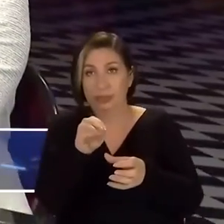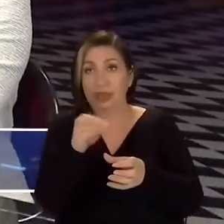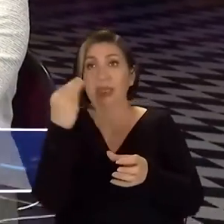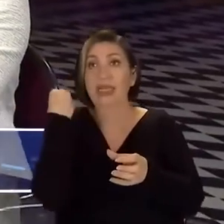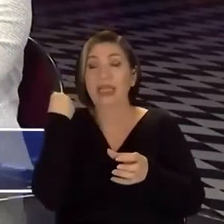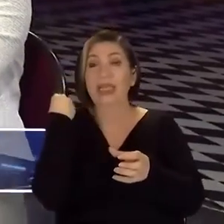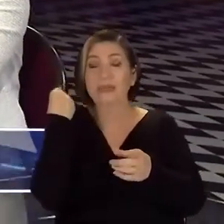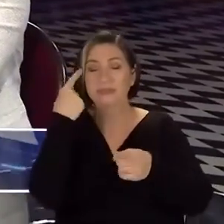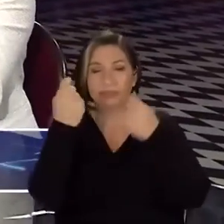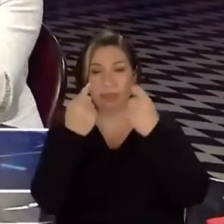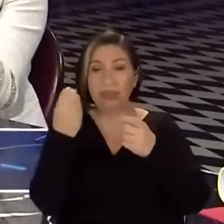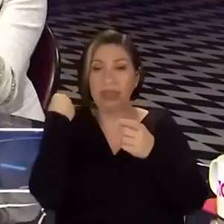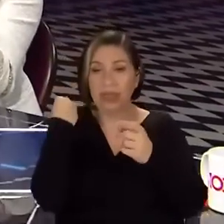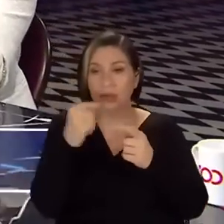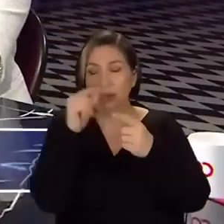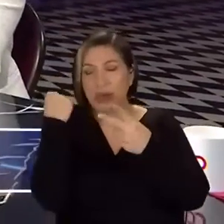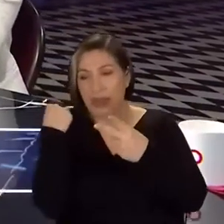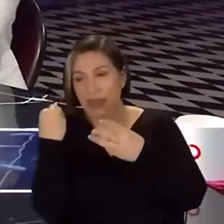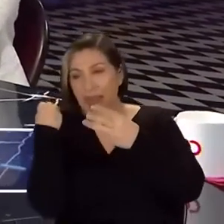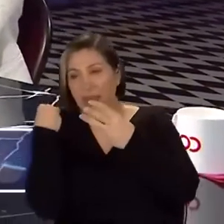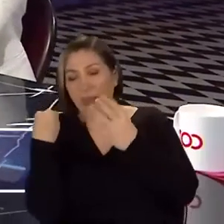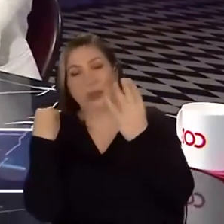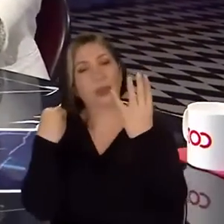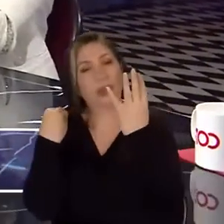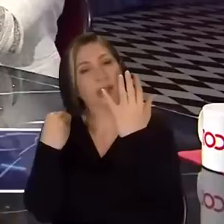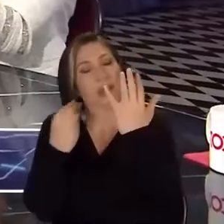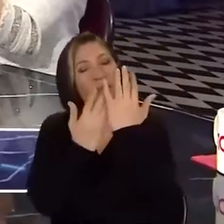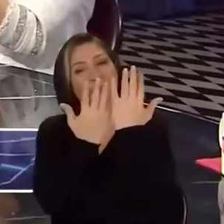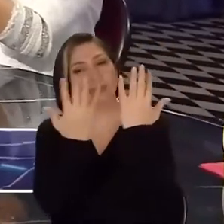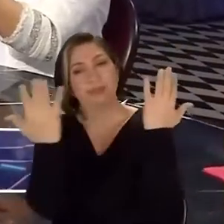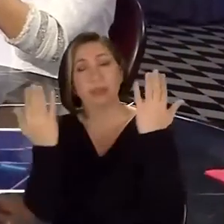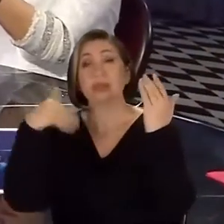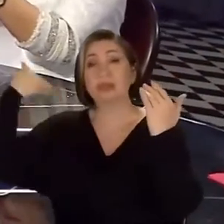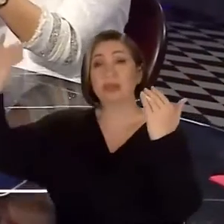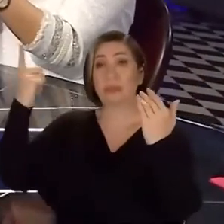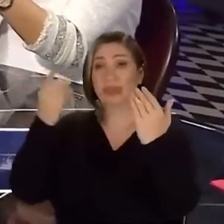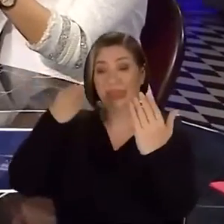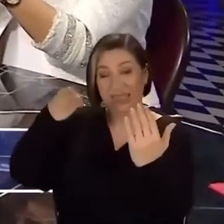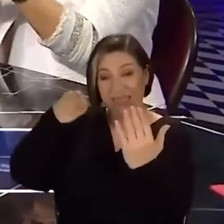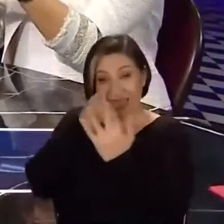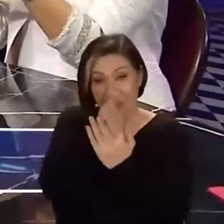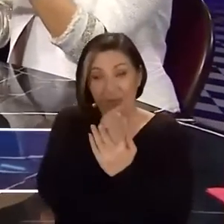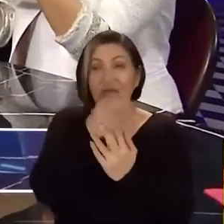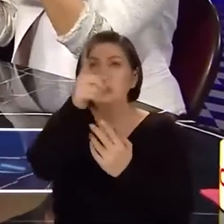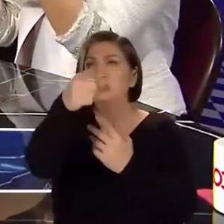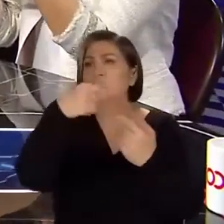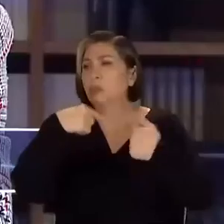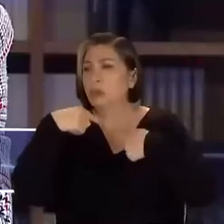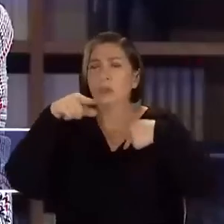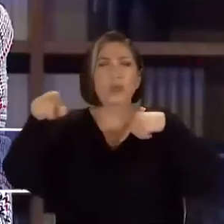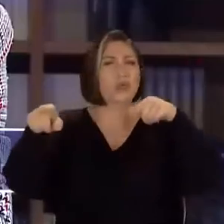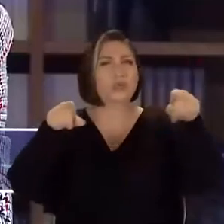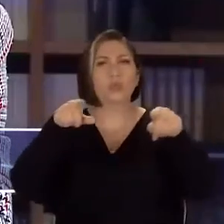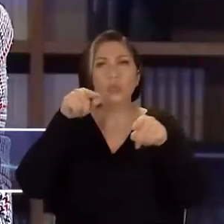Yeni işlemler kilitleniyor yeni. Yani ne oluyor? Birisi, dışarıdan birisi gelip sizin, benim herhangi bir